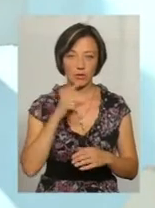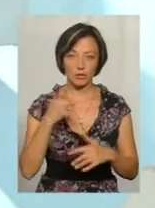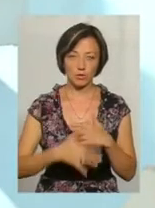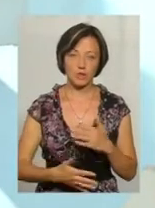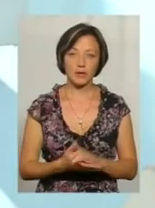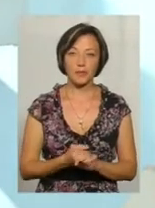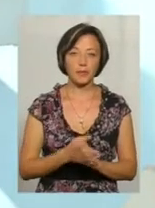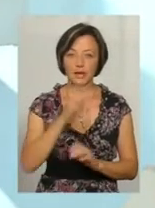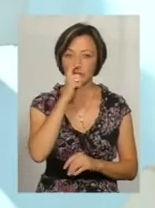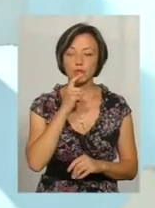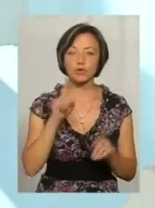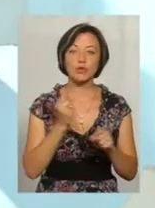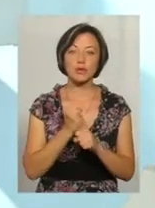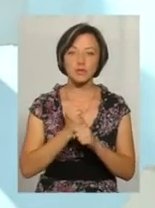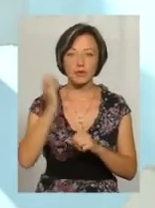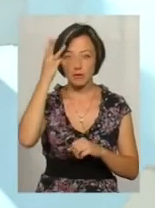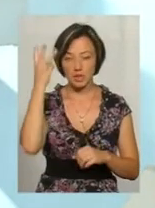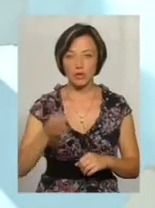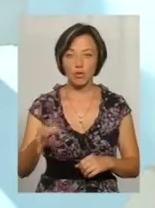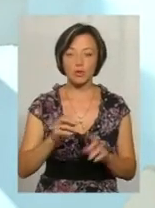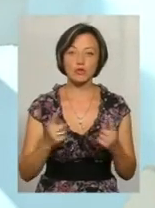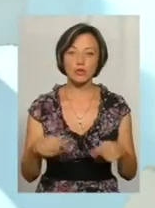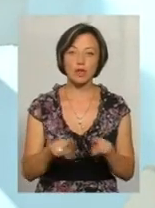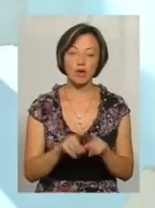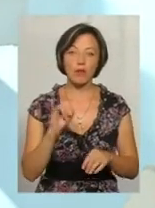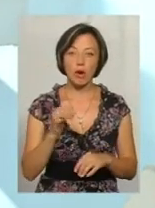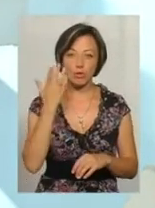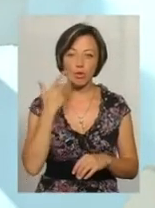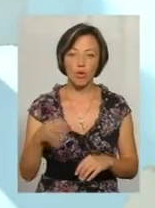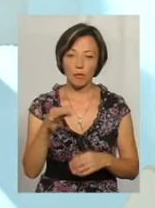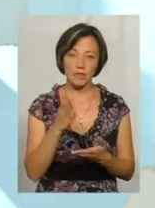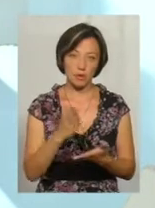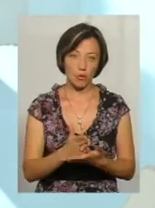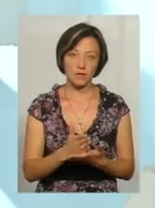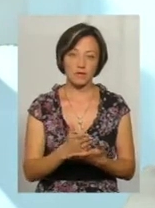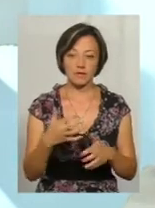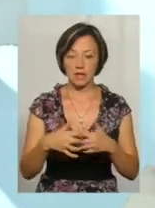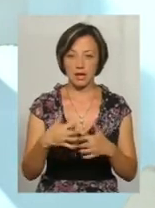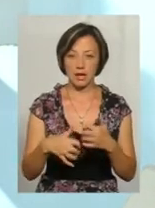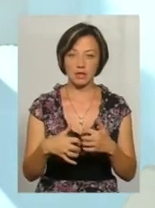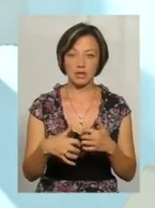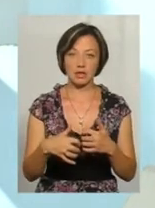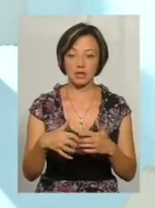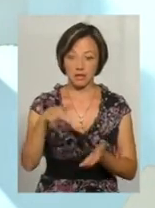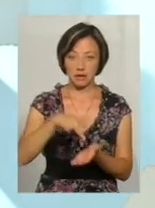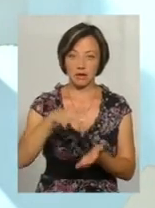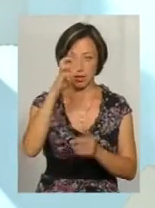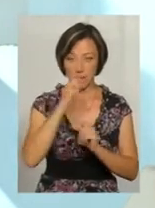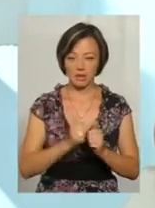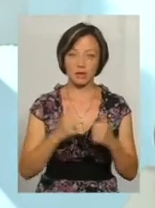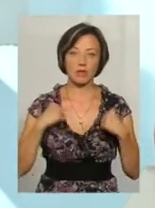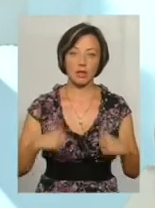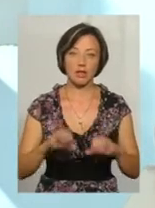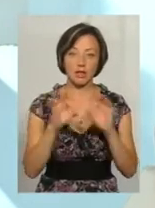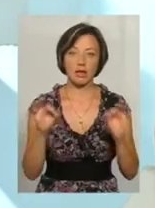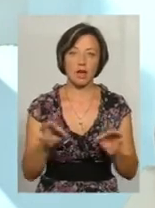розумієте? І не розуміє, що робиться в Хмельницькій області. Чому ж так погано, коли область знаходиться всередині країни, коли все спокійно, ніхто